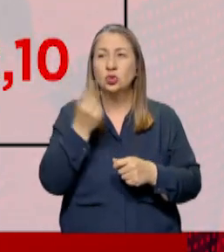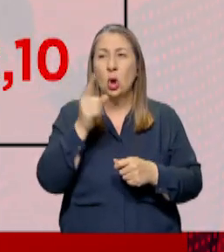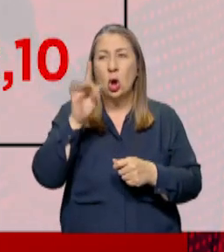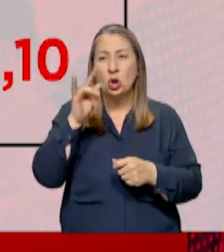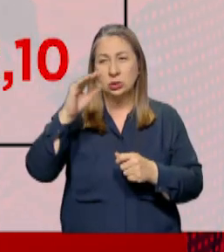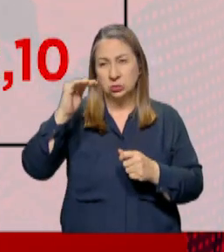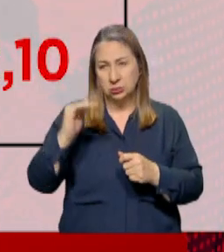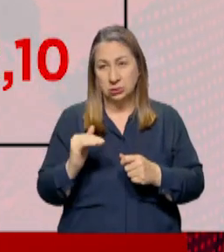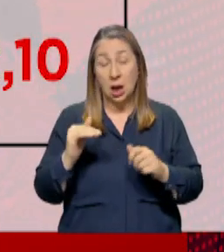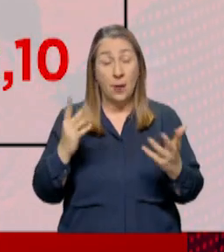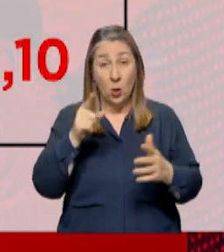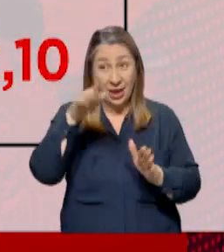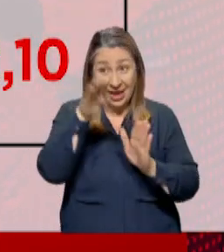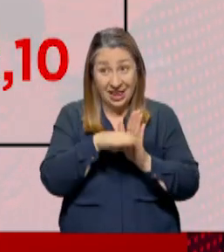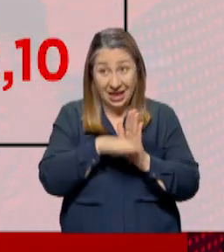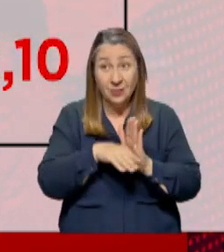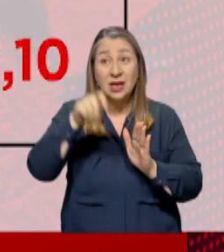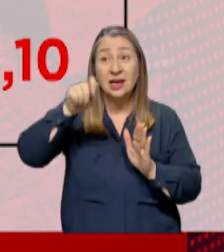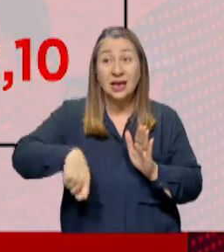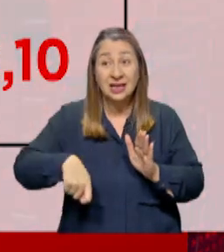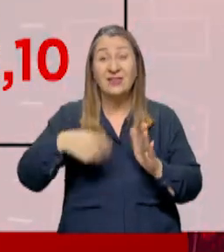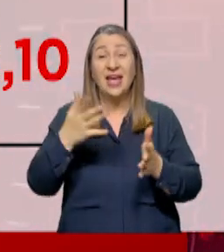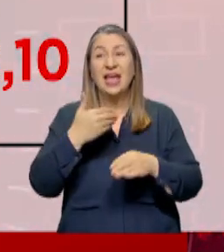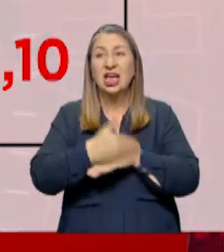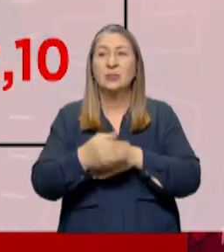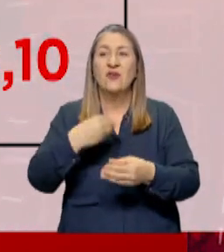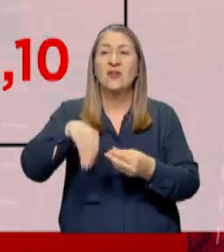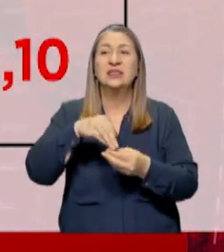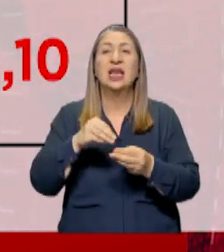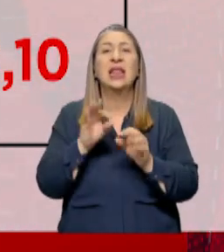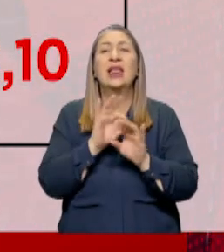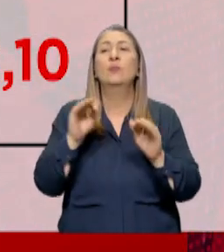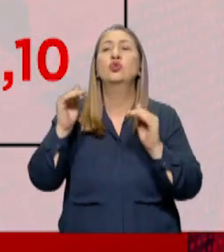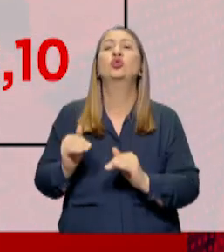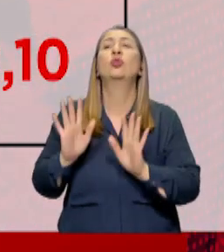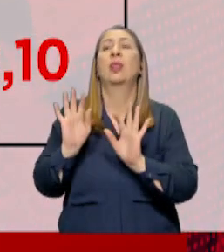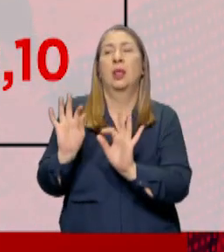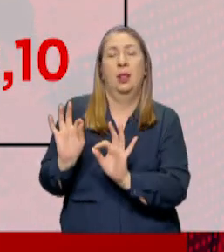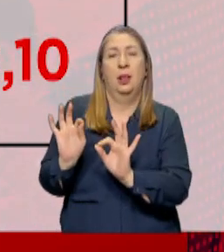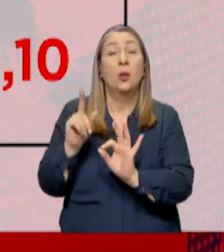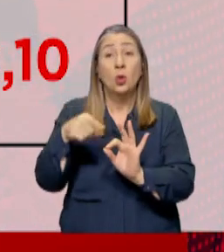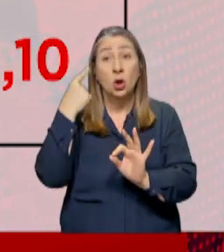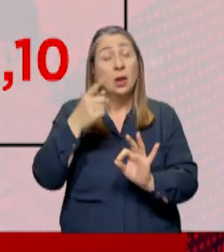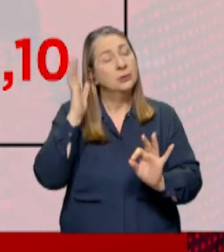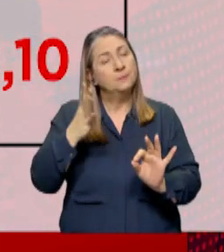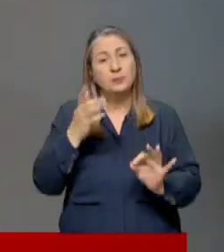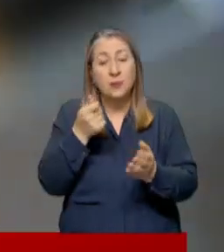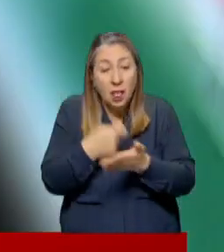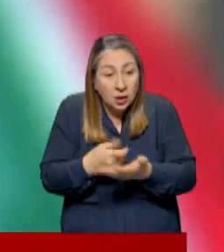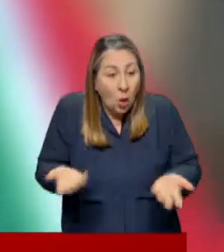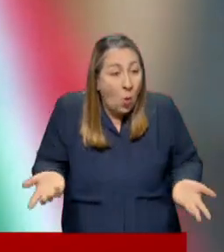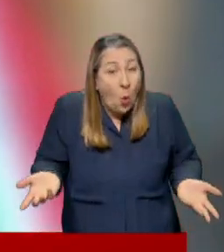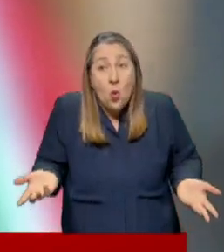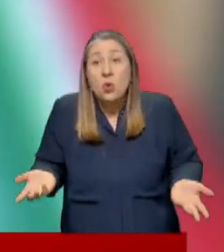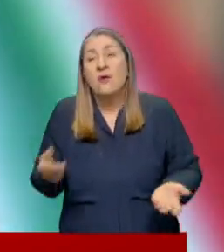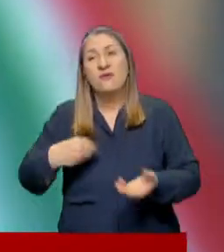%14'e düşürdü. Ancak o indirimler kredi kartı ve gecikme faizlerini yeterince düşürmedi. Buna rağmen tüketici cepte nakit